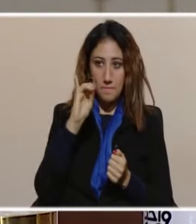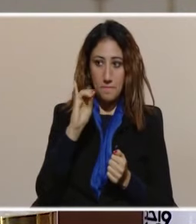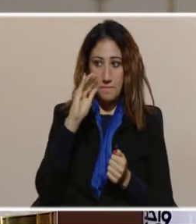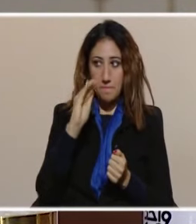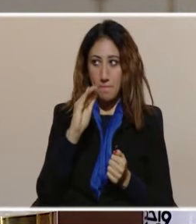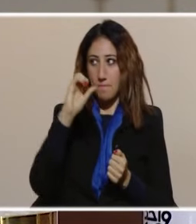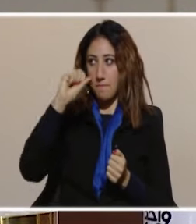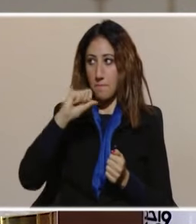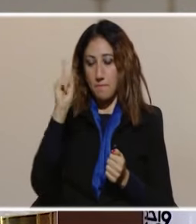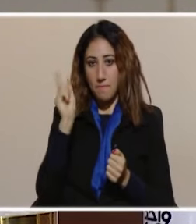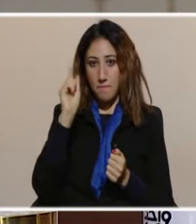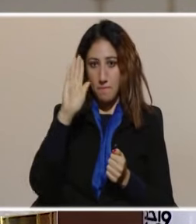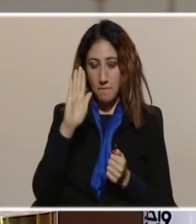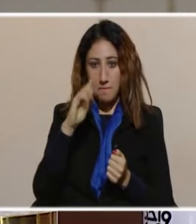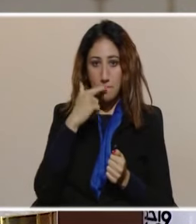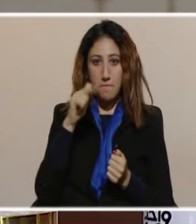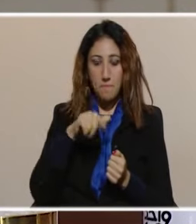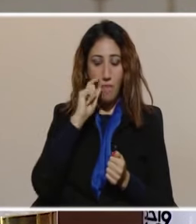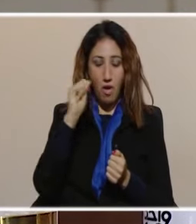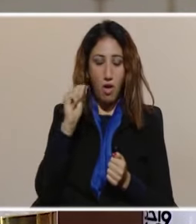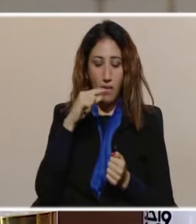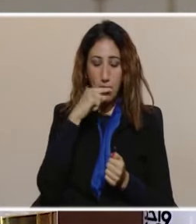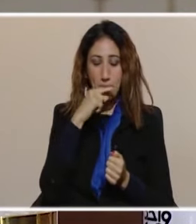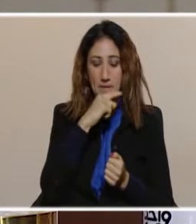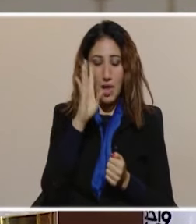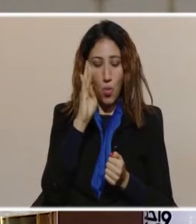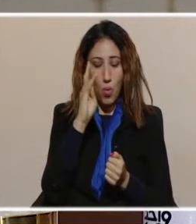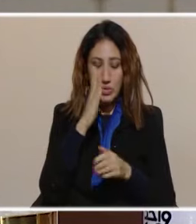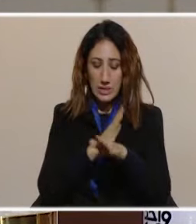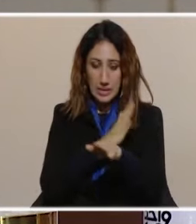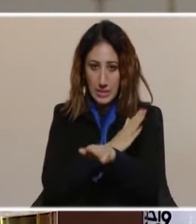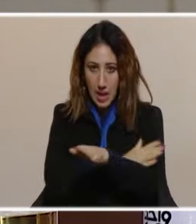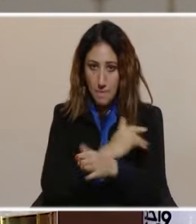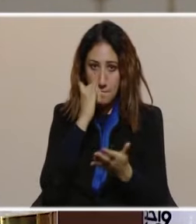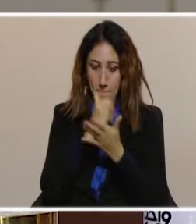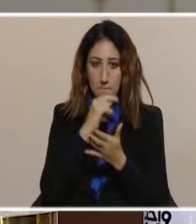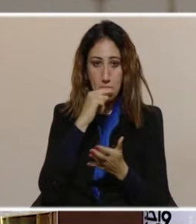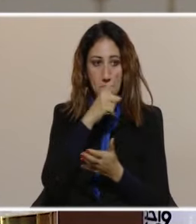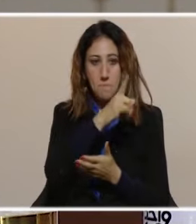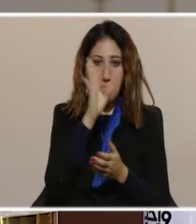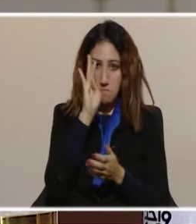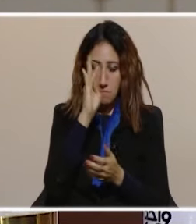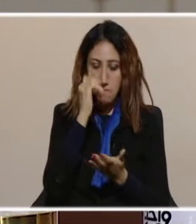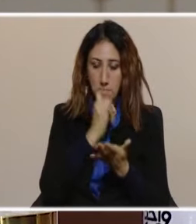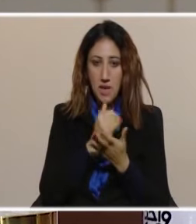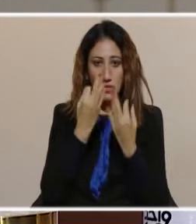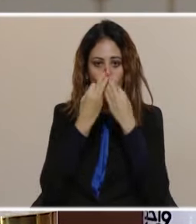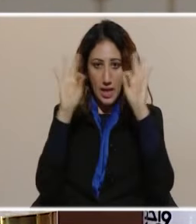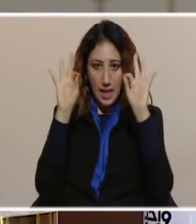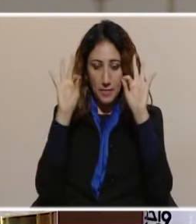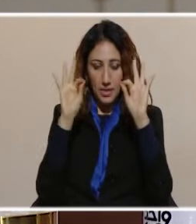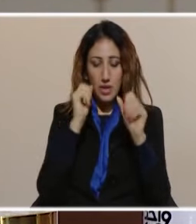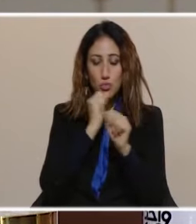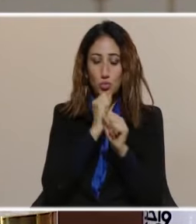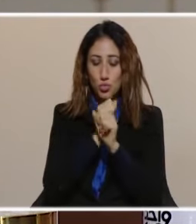رفعت شعار أنا راجل البيت بعدما أصيب جوزها وأصبح عاجز عن تلبية طلبات أسرته. قررت أنها